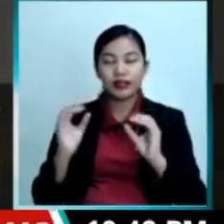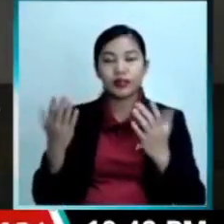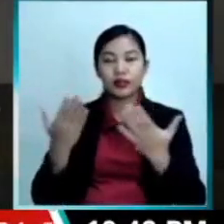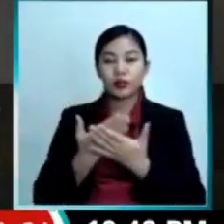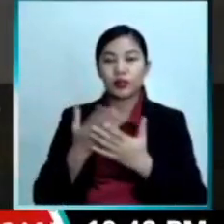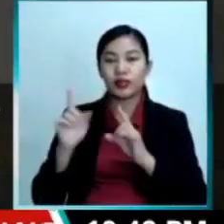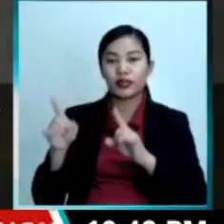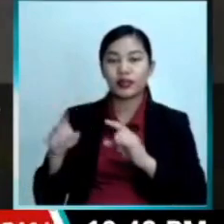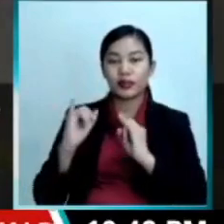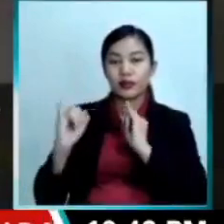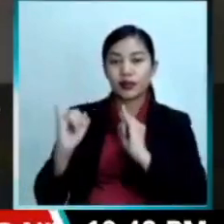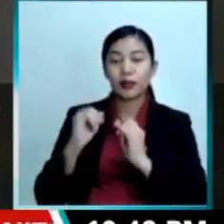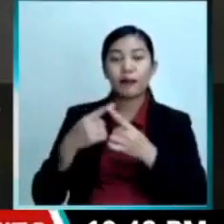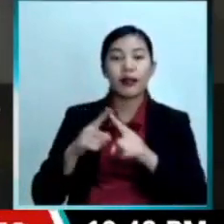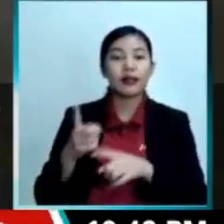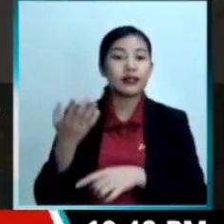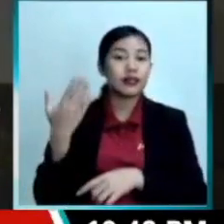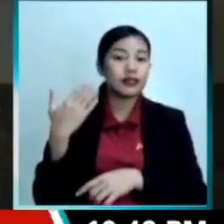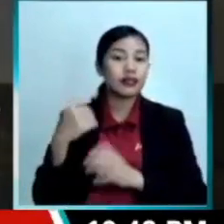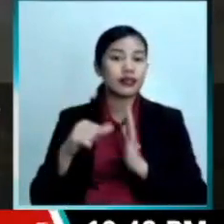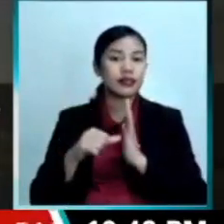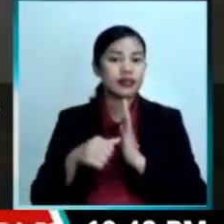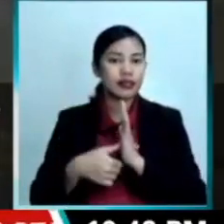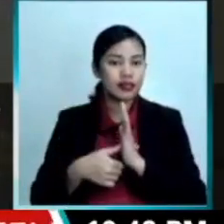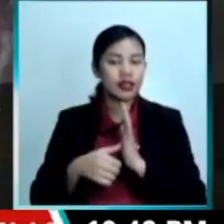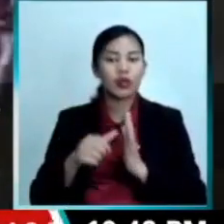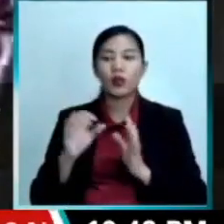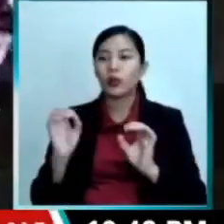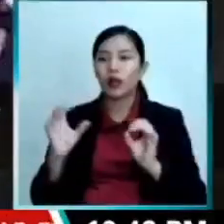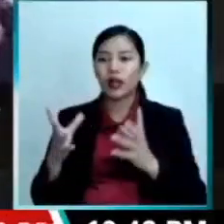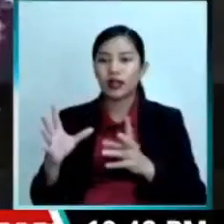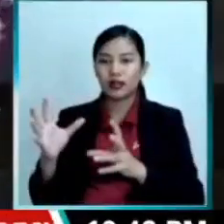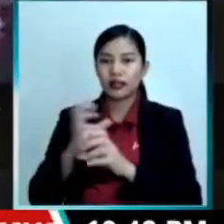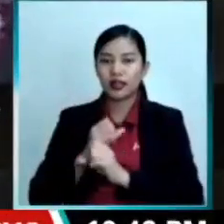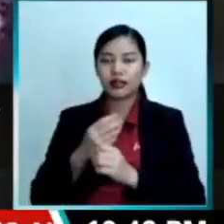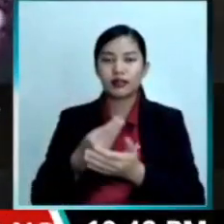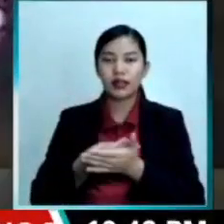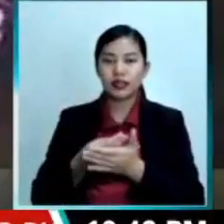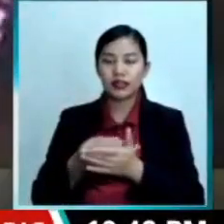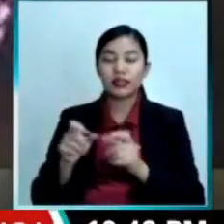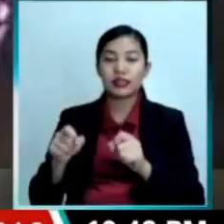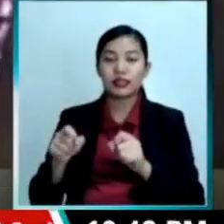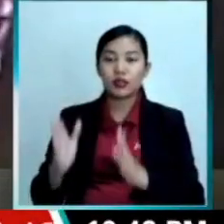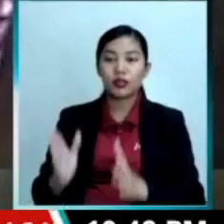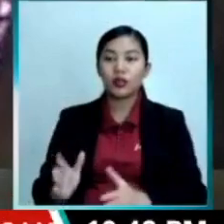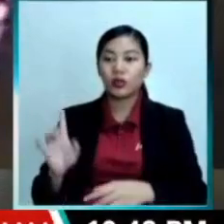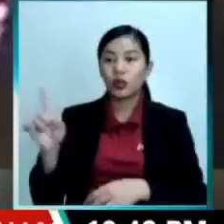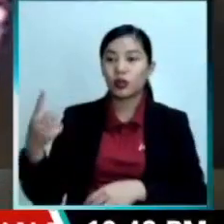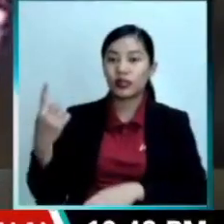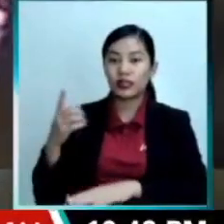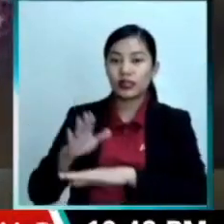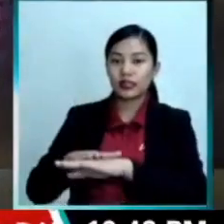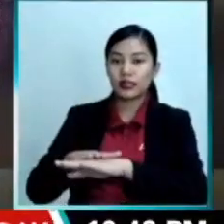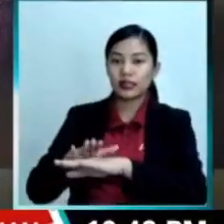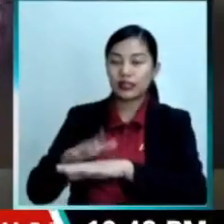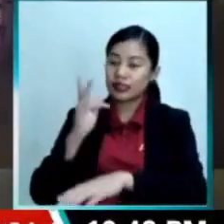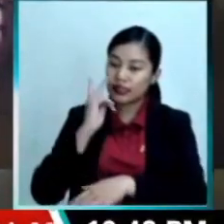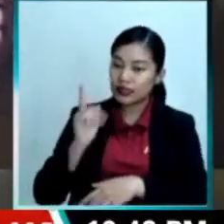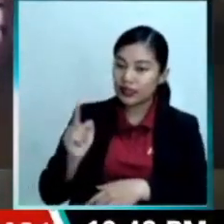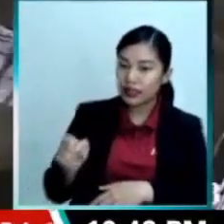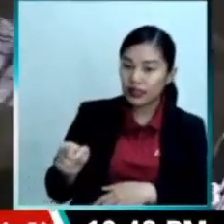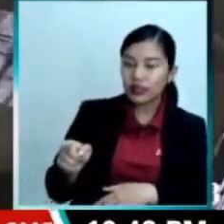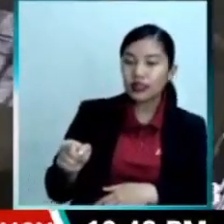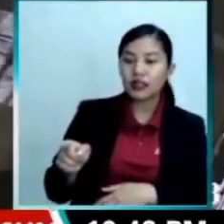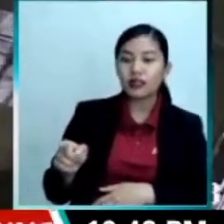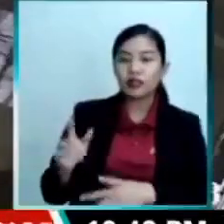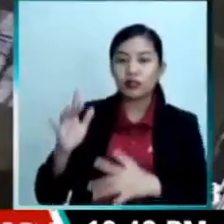nilang iginiit na wala silang kinuhang pera sa vendor. Sinita lang daw nila si Yuson nang makita nilang pag-alagala ito sa lugar